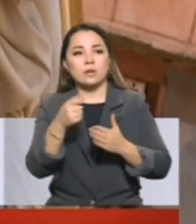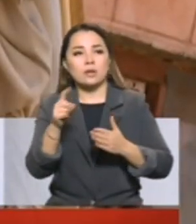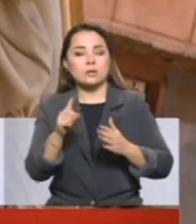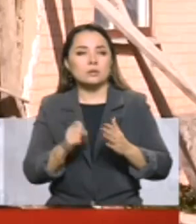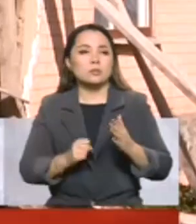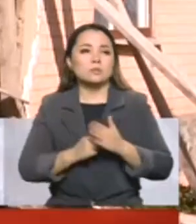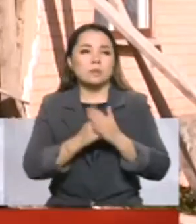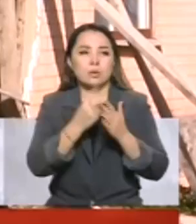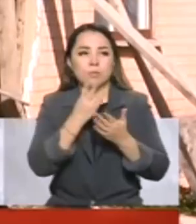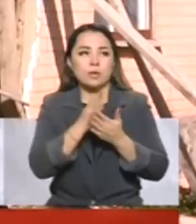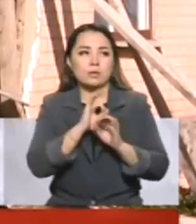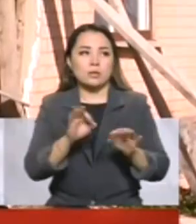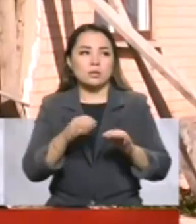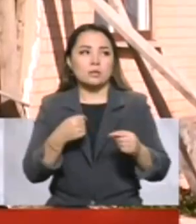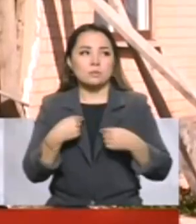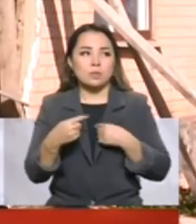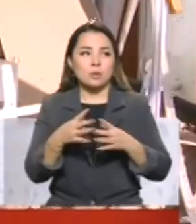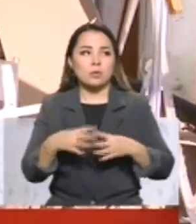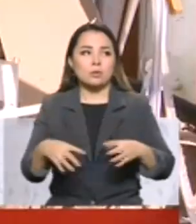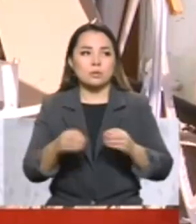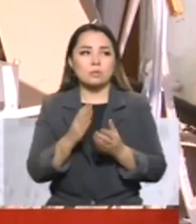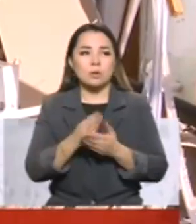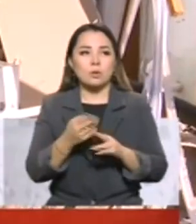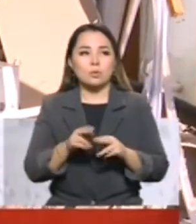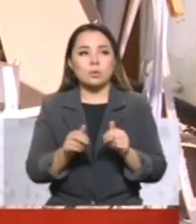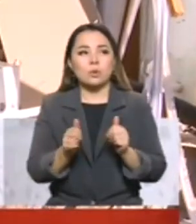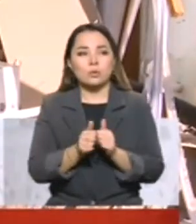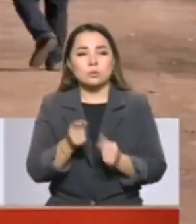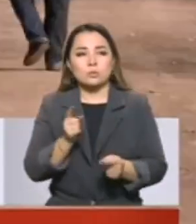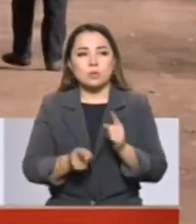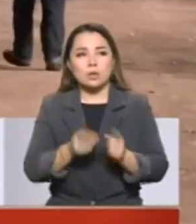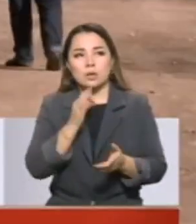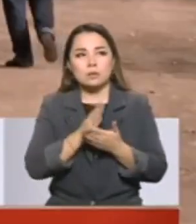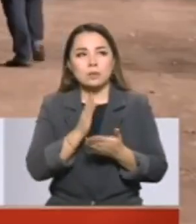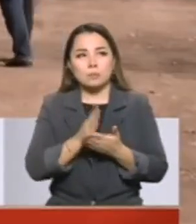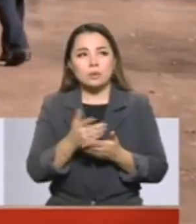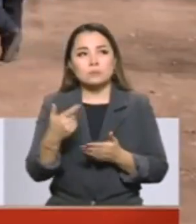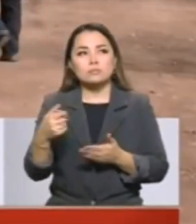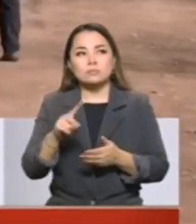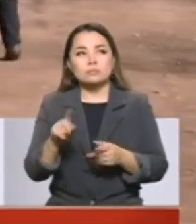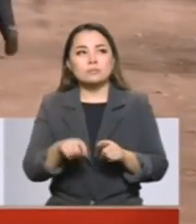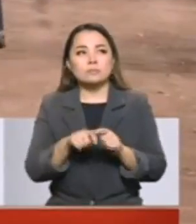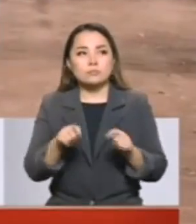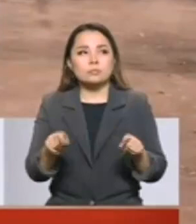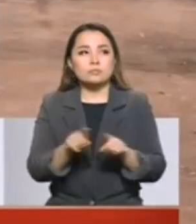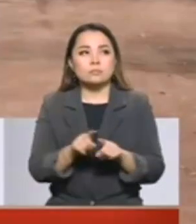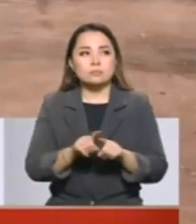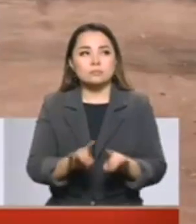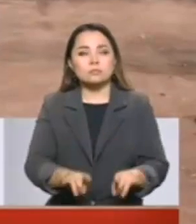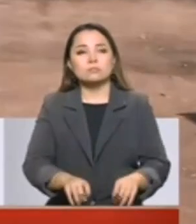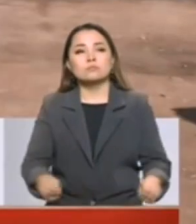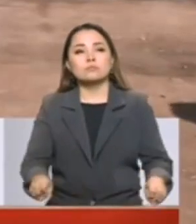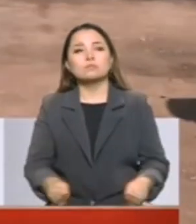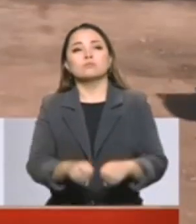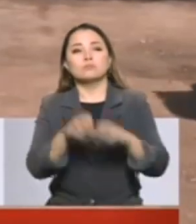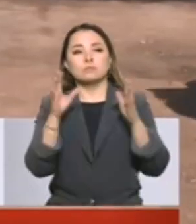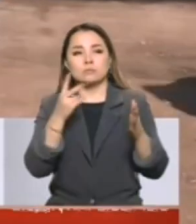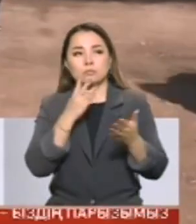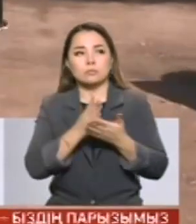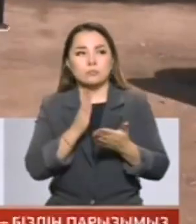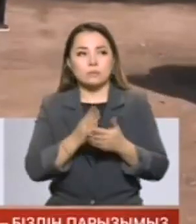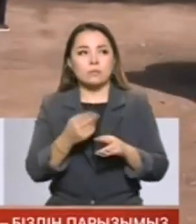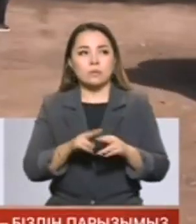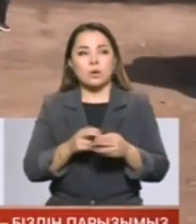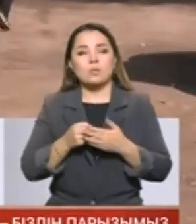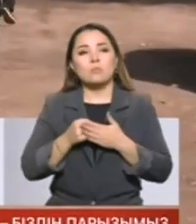болуы себеп болды дейді зардап шеккен отбасы. Оны көршілер де растап отыр. Бір кезде газ ашып келіп қалған деп гүрп етіп жіберді.